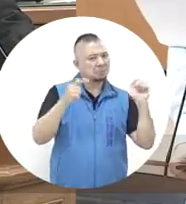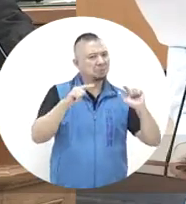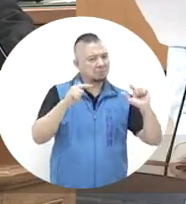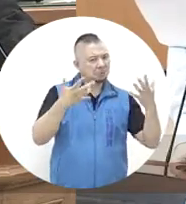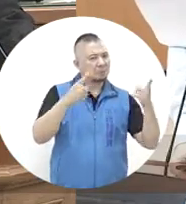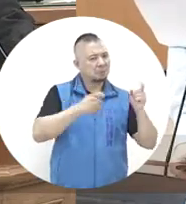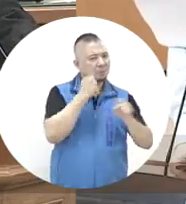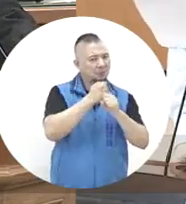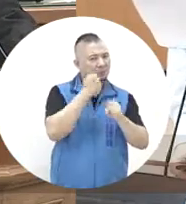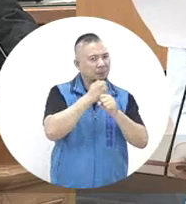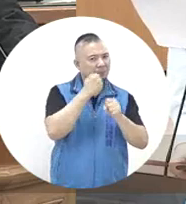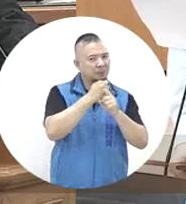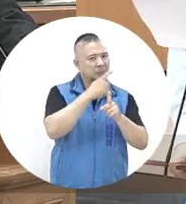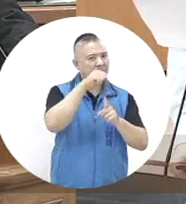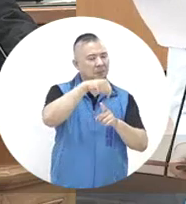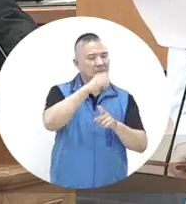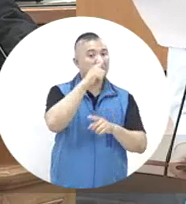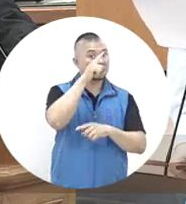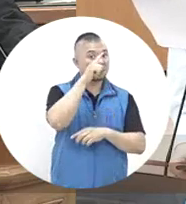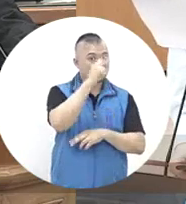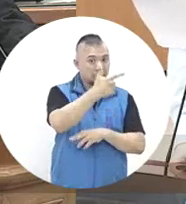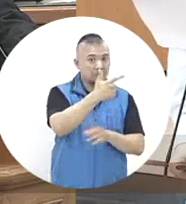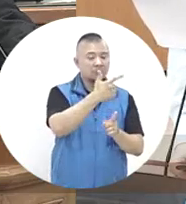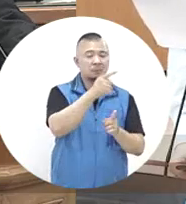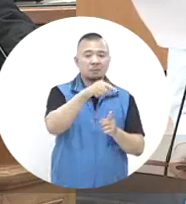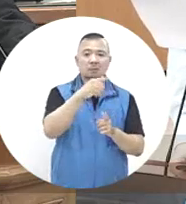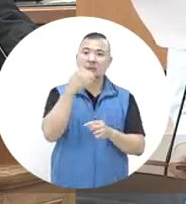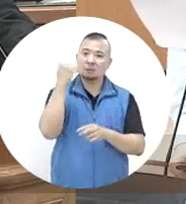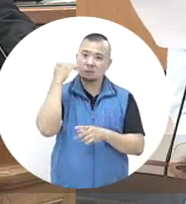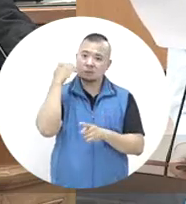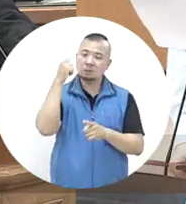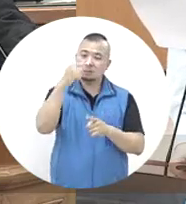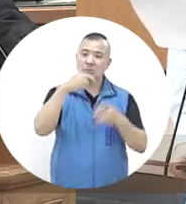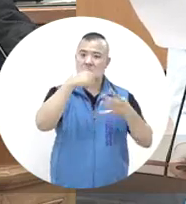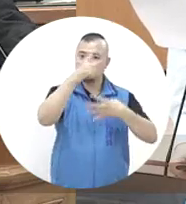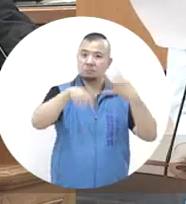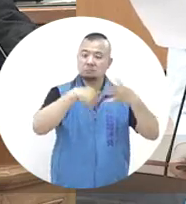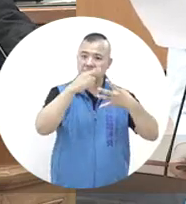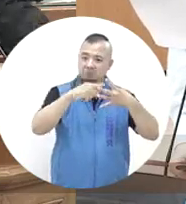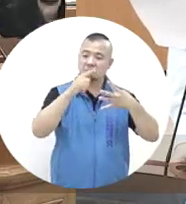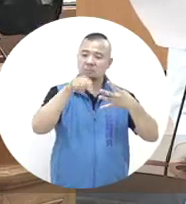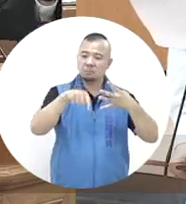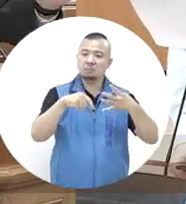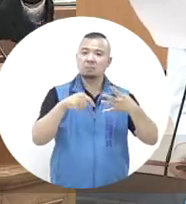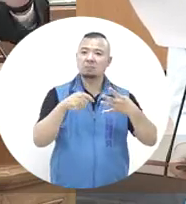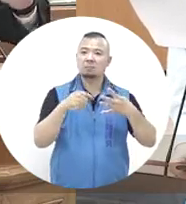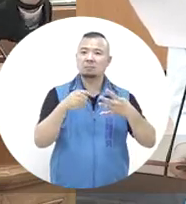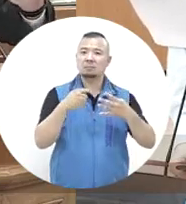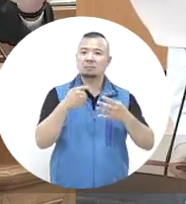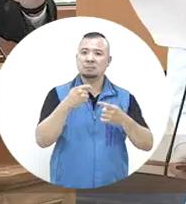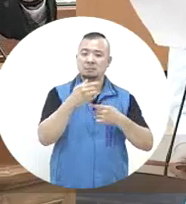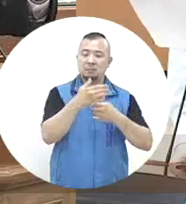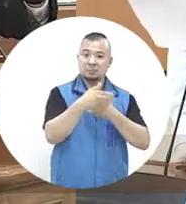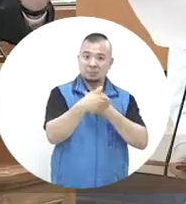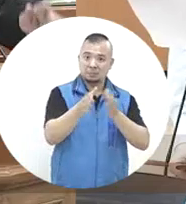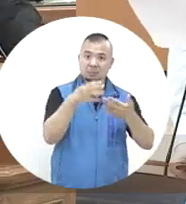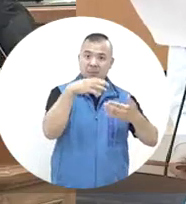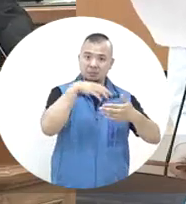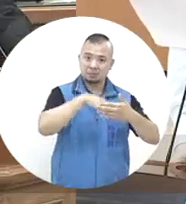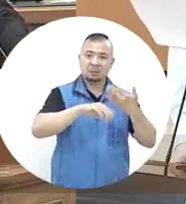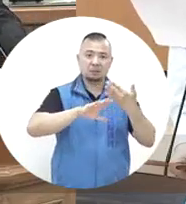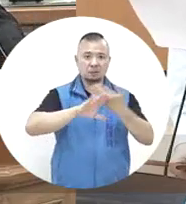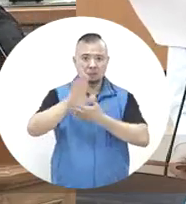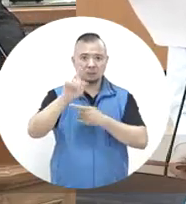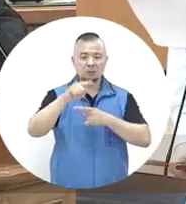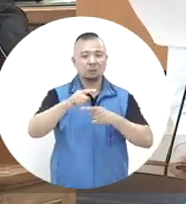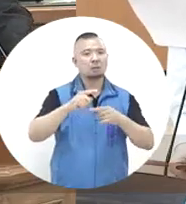静置期。嗯，然后预计如果真的是可以正式整个室内跟室外的都开馆，